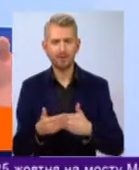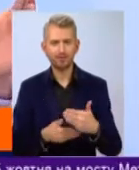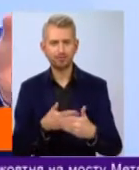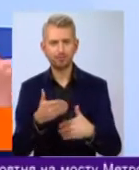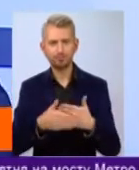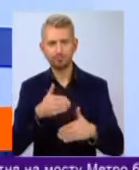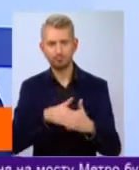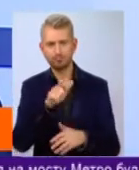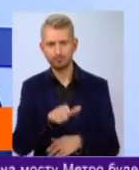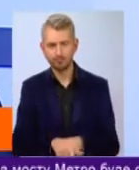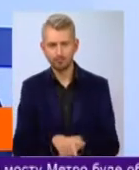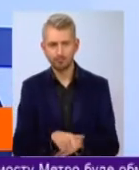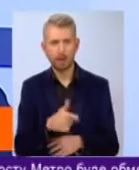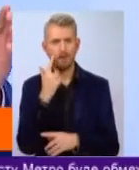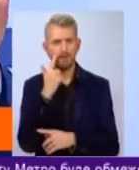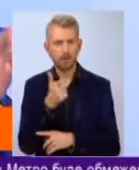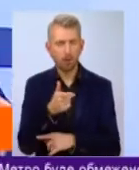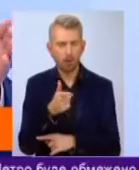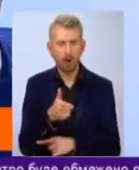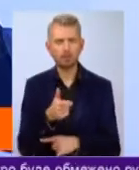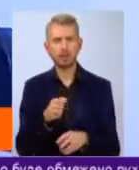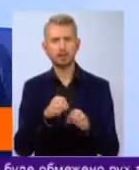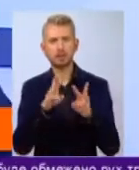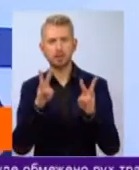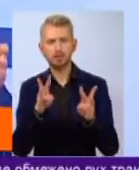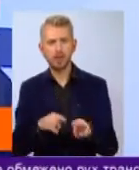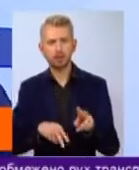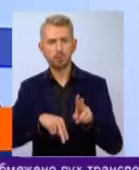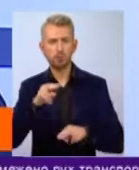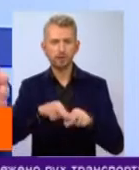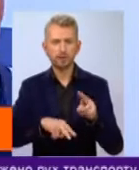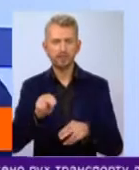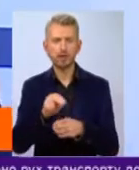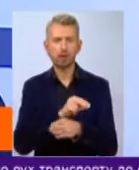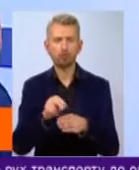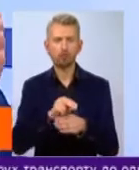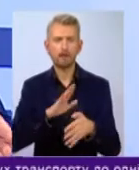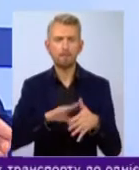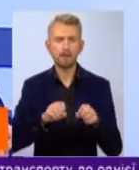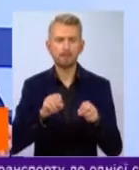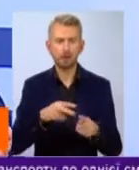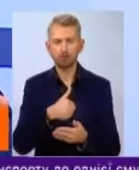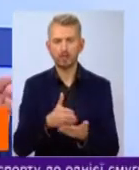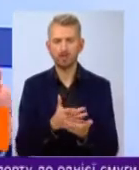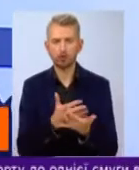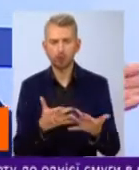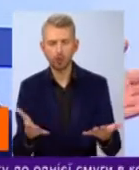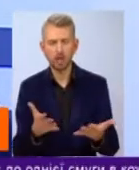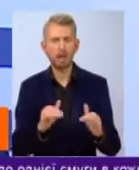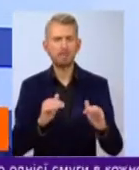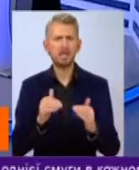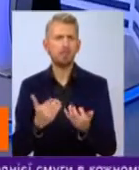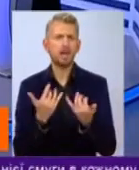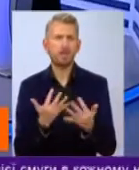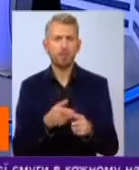до відповідальності. Відеокамери. Забезпечення будівництва та реконструкції безпечної інфраструктури. Мінімальні вимоги